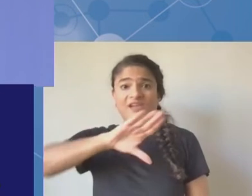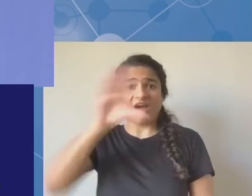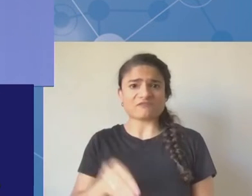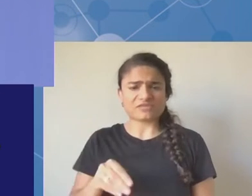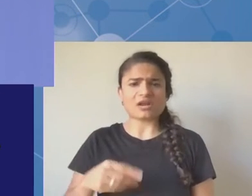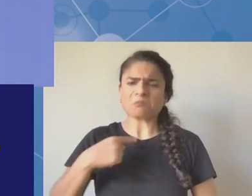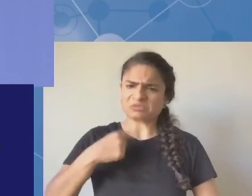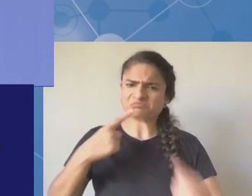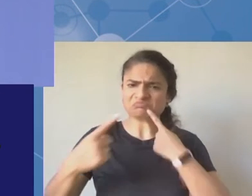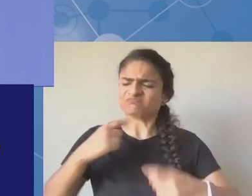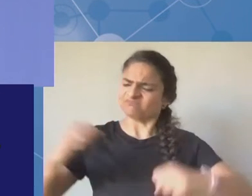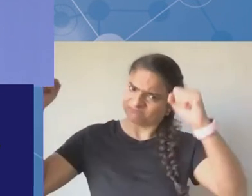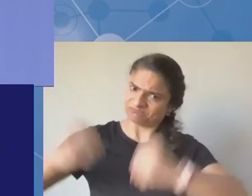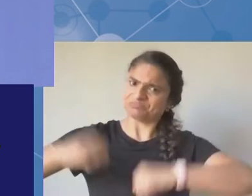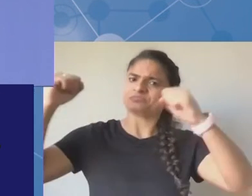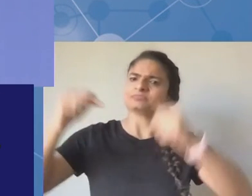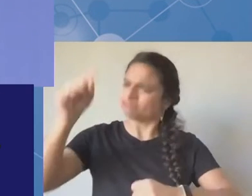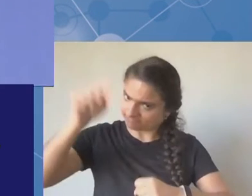Спасибо.